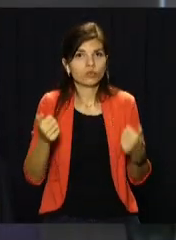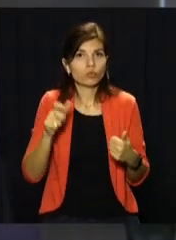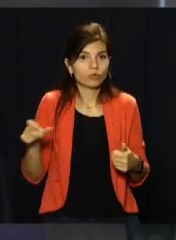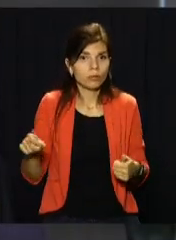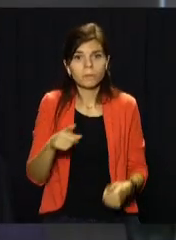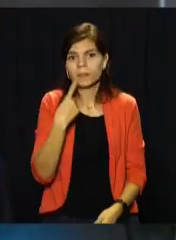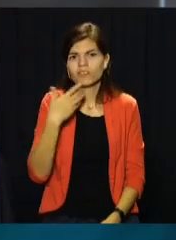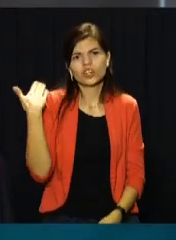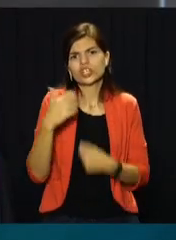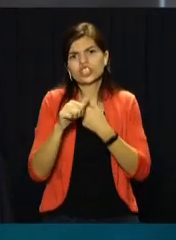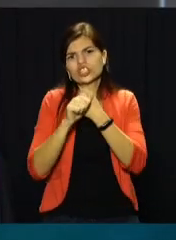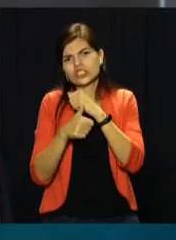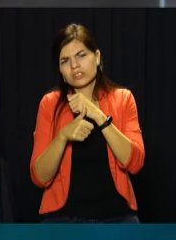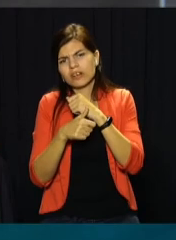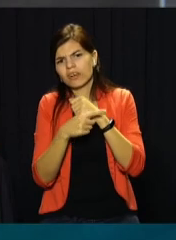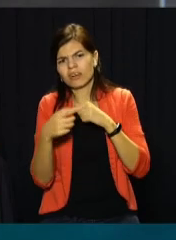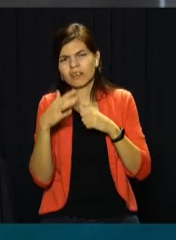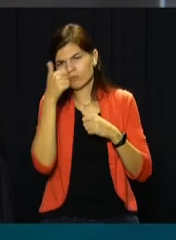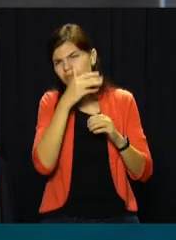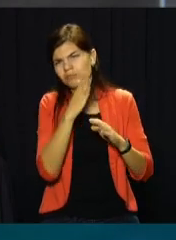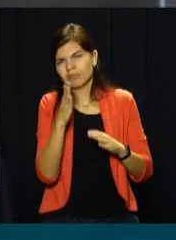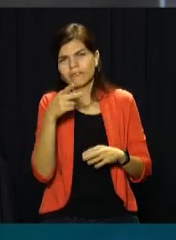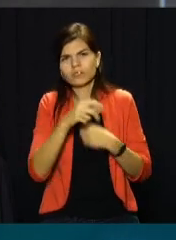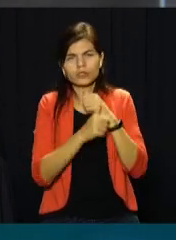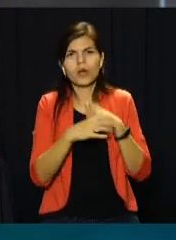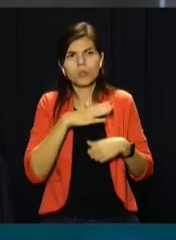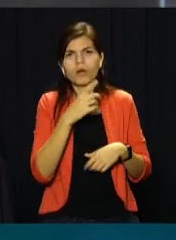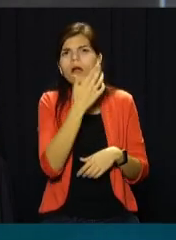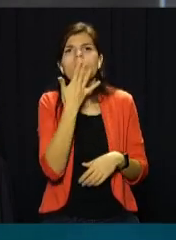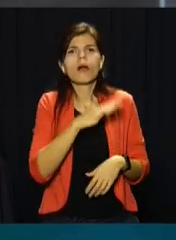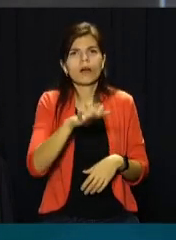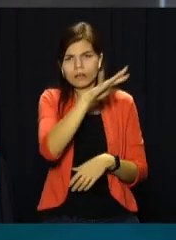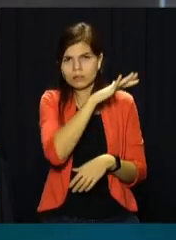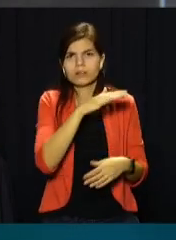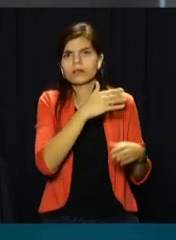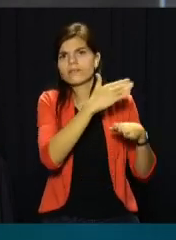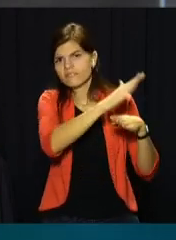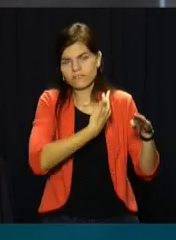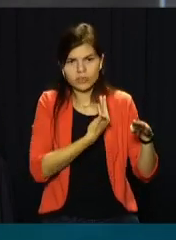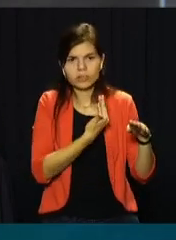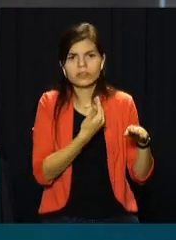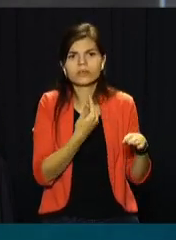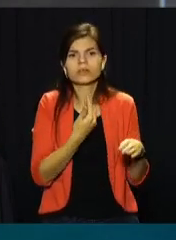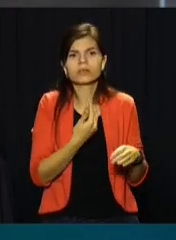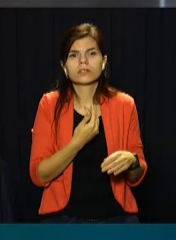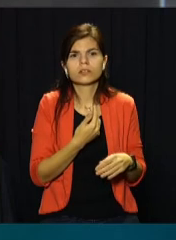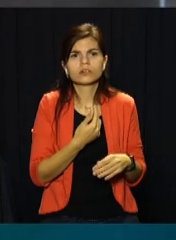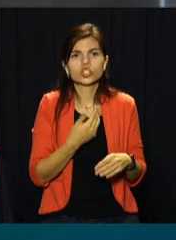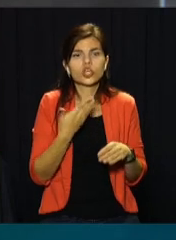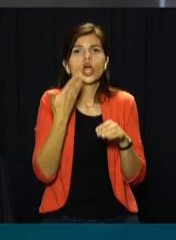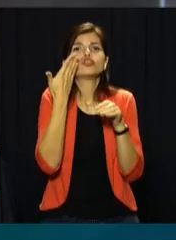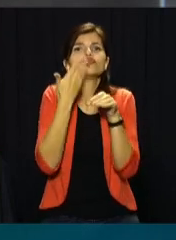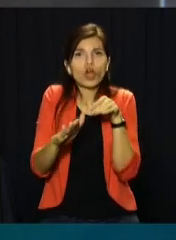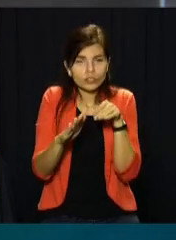16-го, кажеться, по 20-й рік 3,5 мільйони євро, це міжнародна допомога, міжнародні організації. Були там построєні вже частично